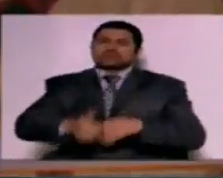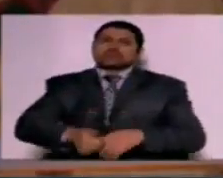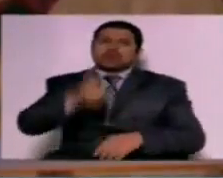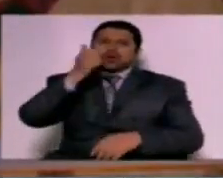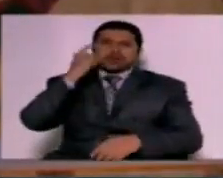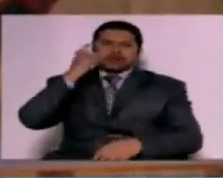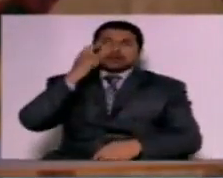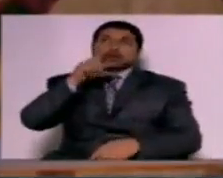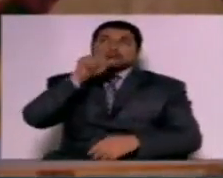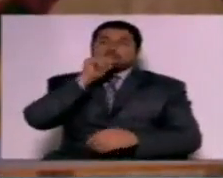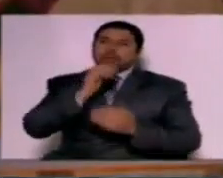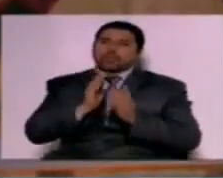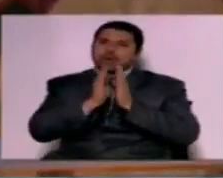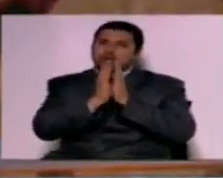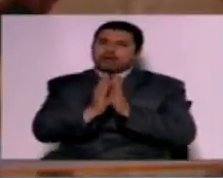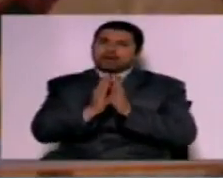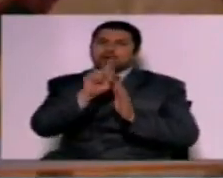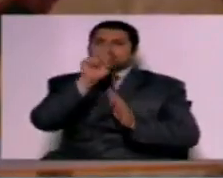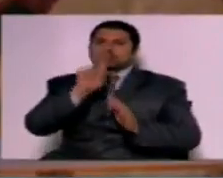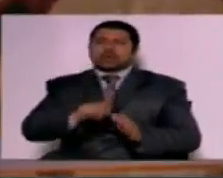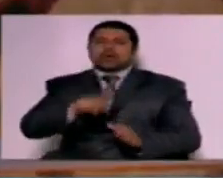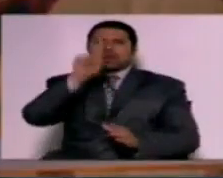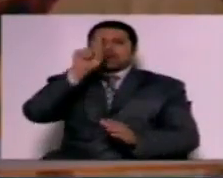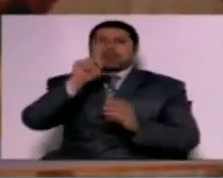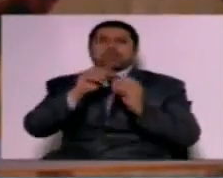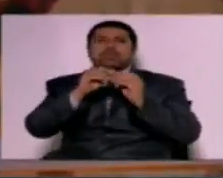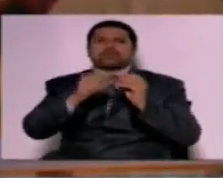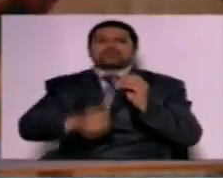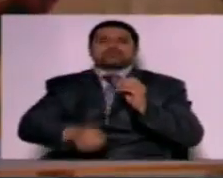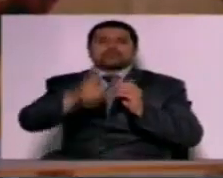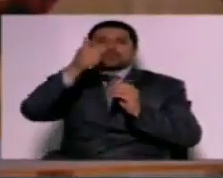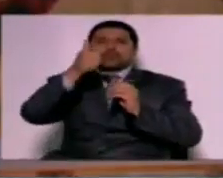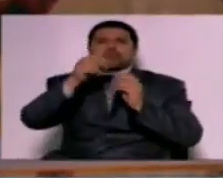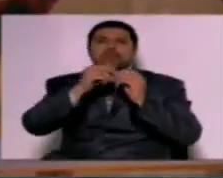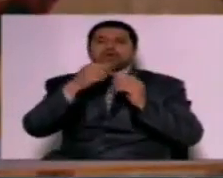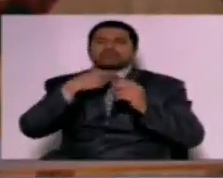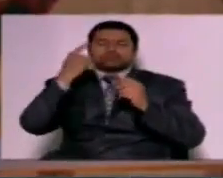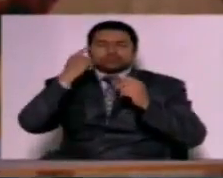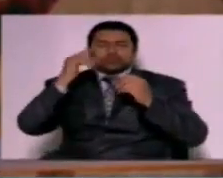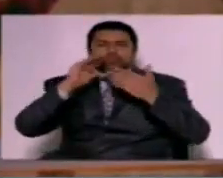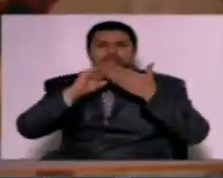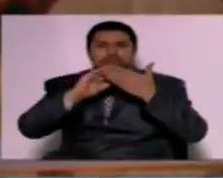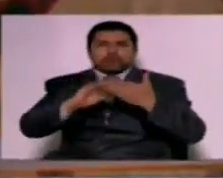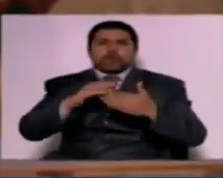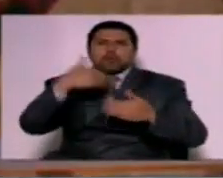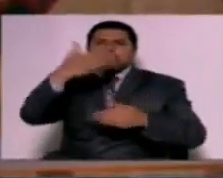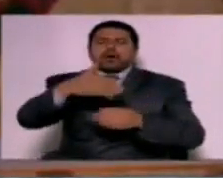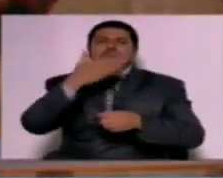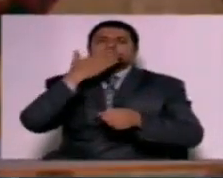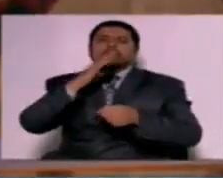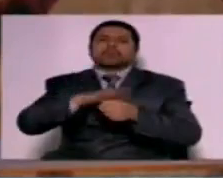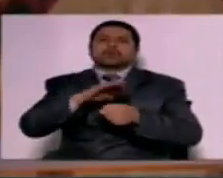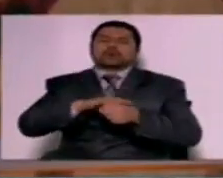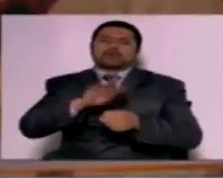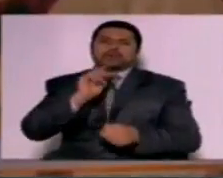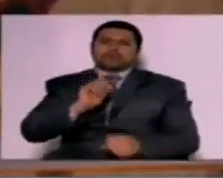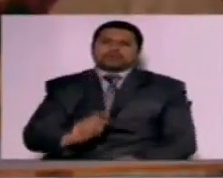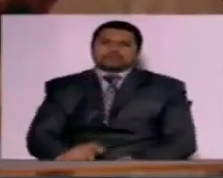وذكر وقرآن، نسأل الله عز وجل أن يسحب لنا هذا البساط من الروحانيات لما بعد رمضان.